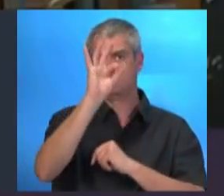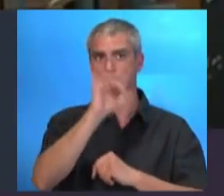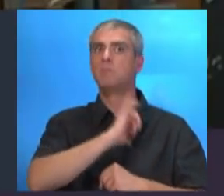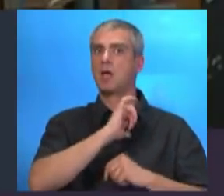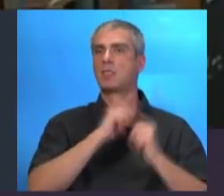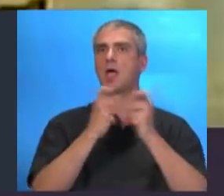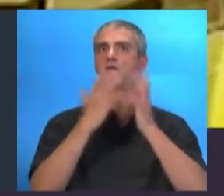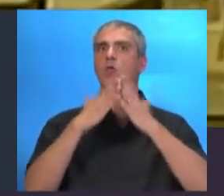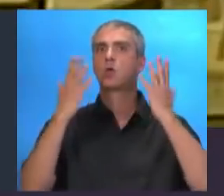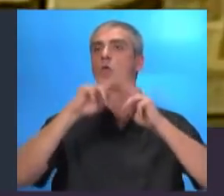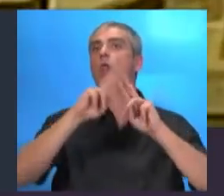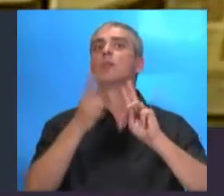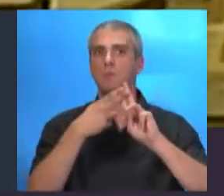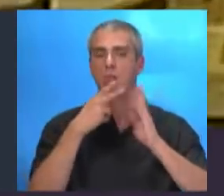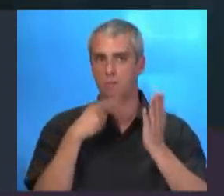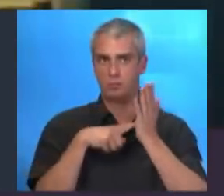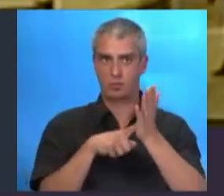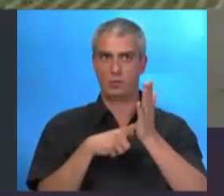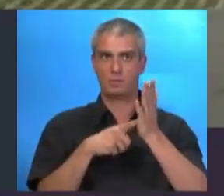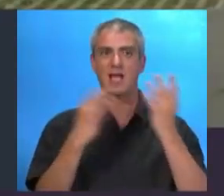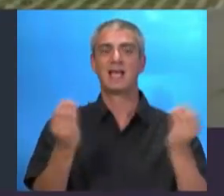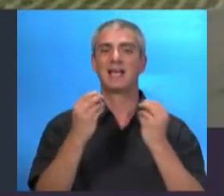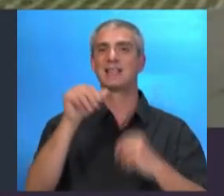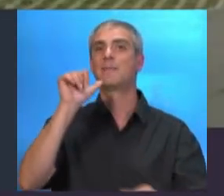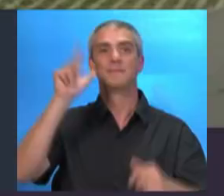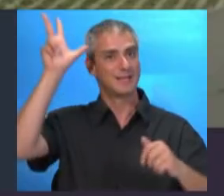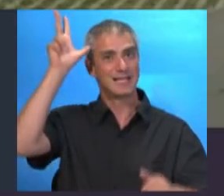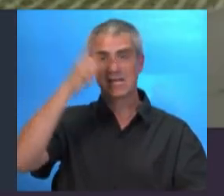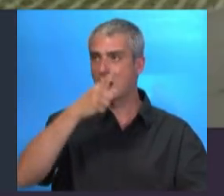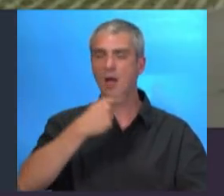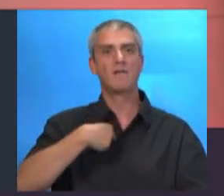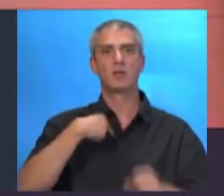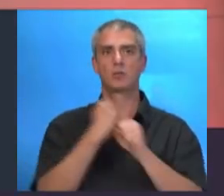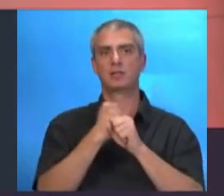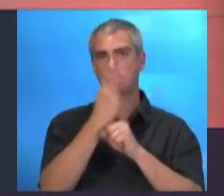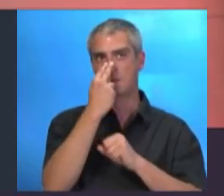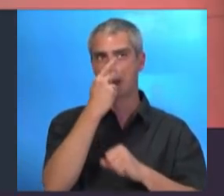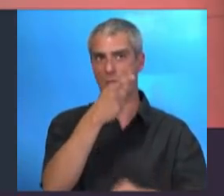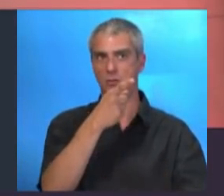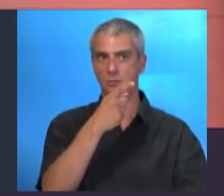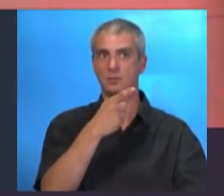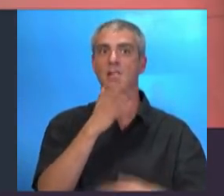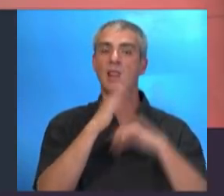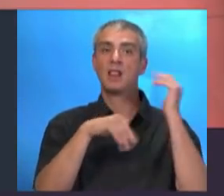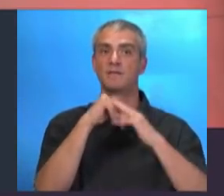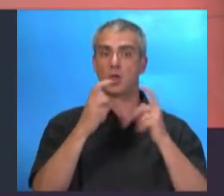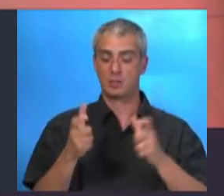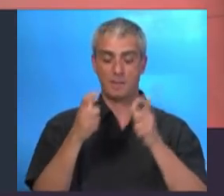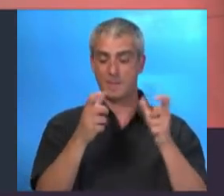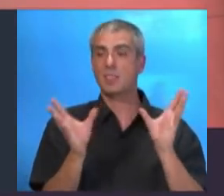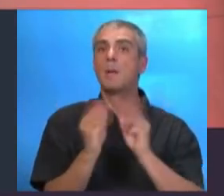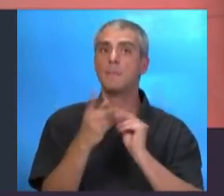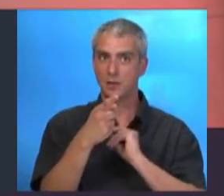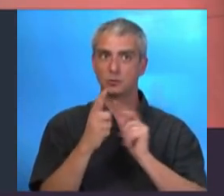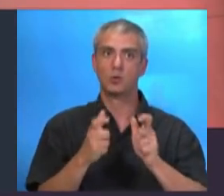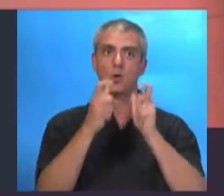חברות גדולות בעולם, למשל ענקית הרהיטים איקאה. ואנחנו הולכים לעשות איתם פיילוט, ולבנות מנה ביחד,